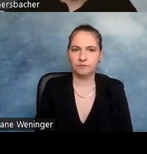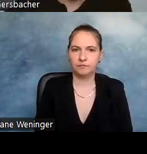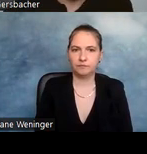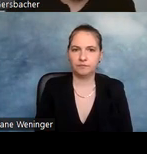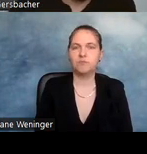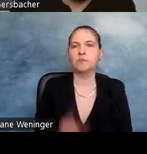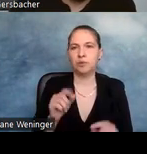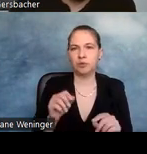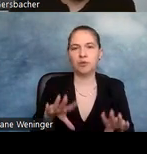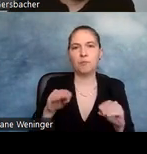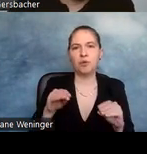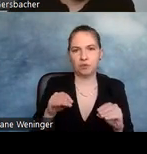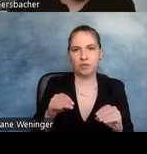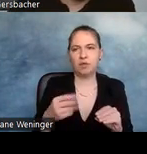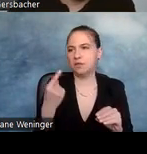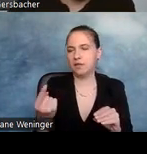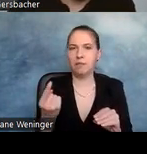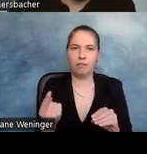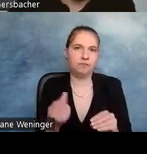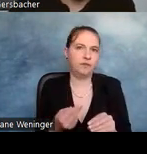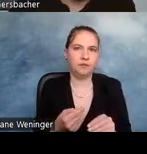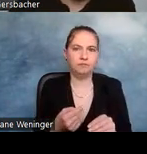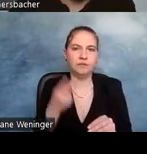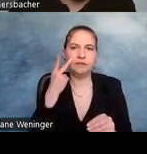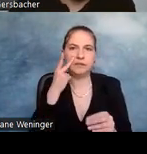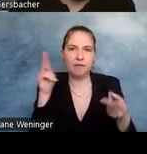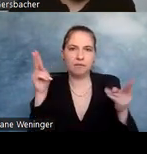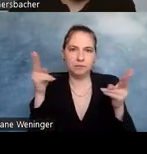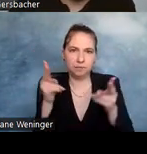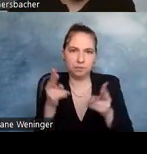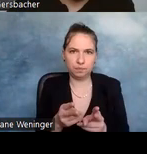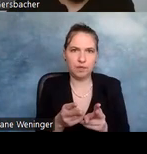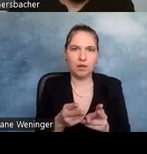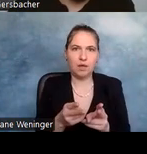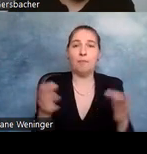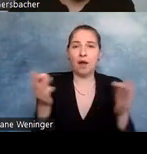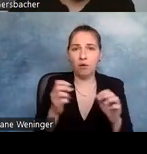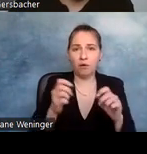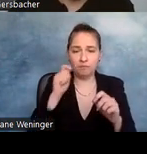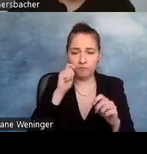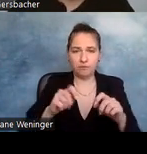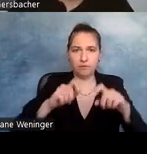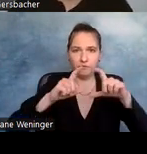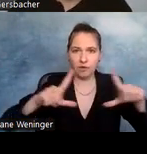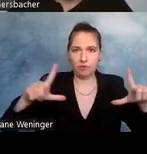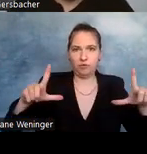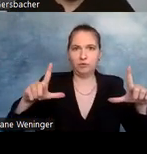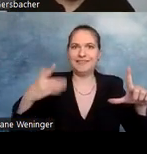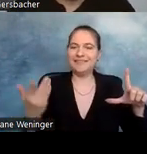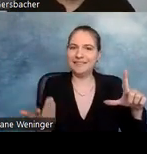eingeschränkter Sehfähigkeit sind eben auch oft auf die Vergrößerung angewiesen und darum muss man einfach darauf achten, dass sowas dann nicht